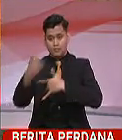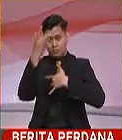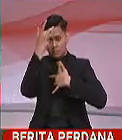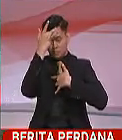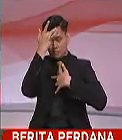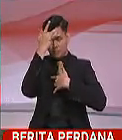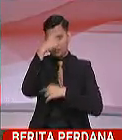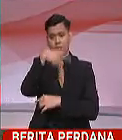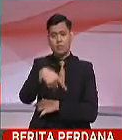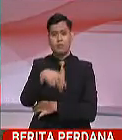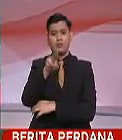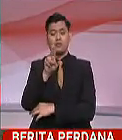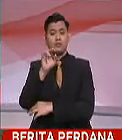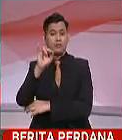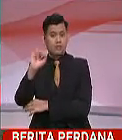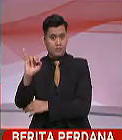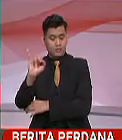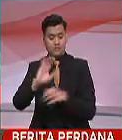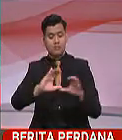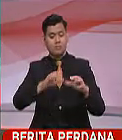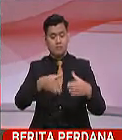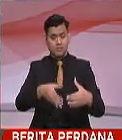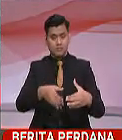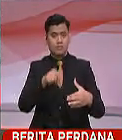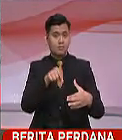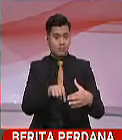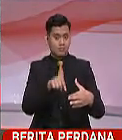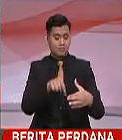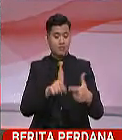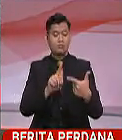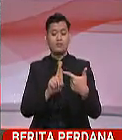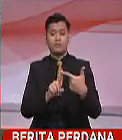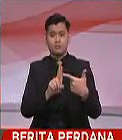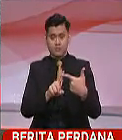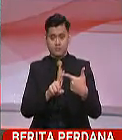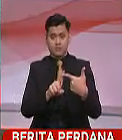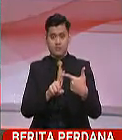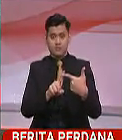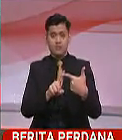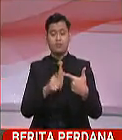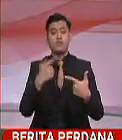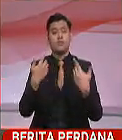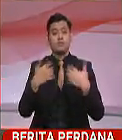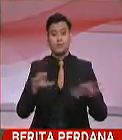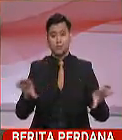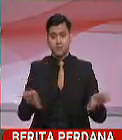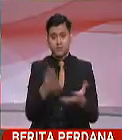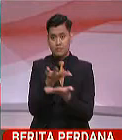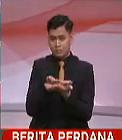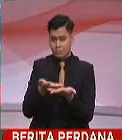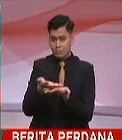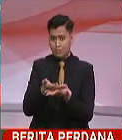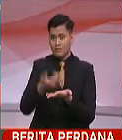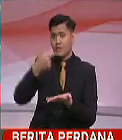dipanggil PUI, Person Under Investigation. Person Under Investigation ini kita telah buat saringan